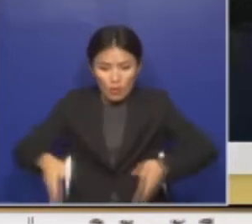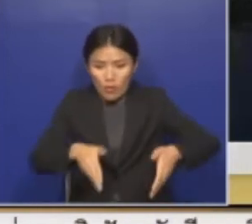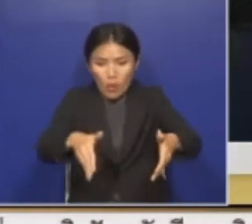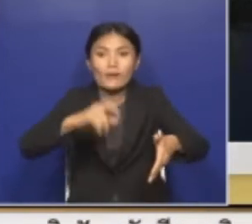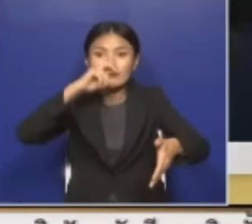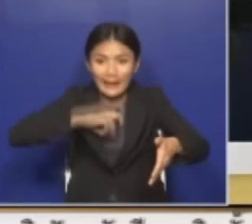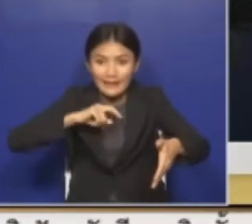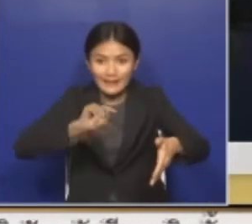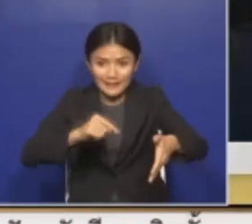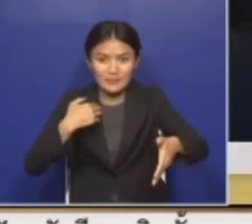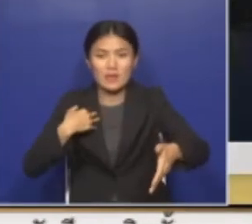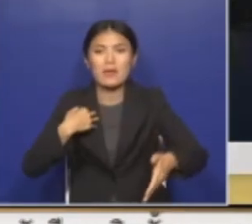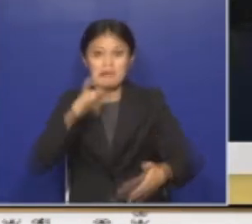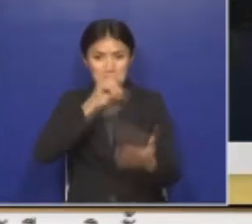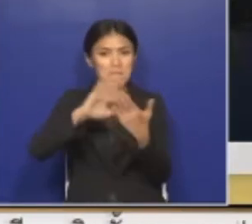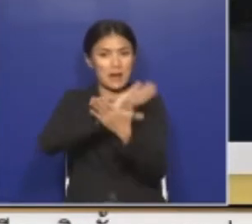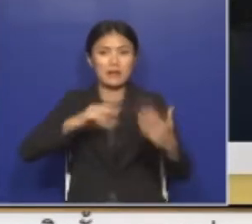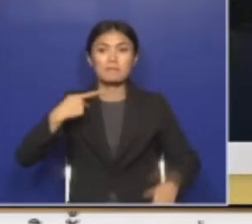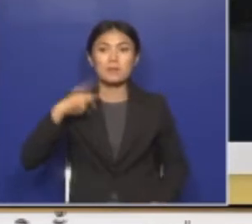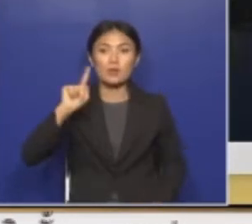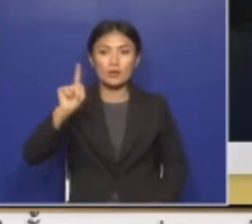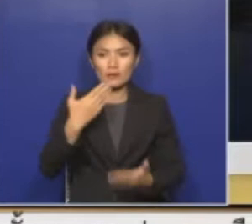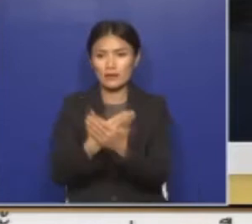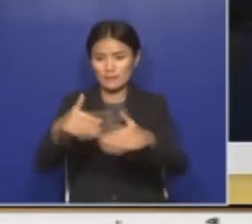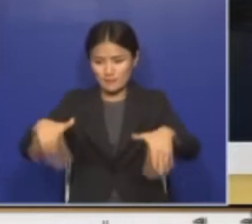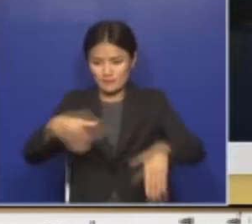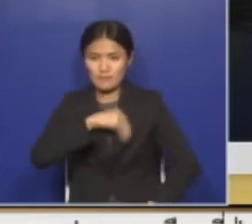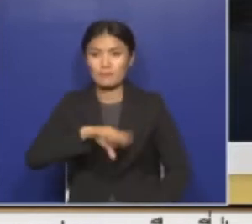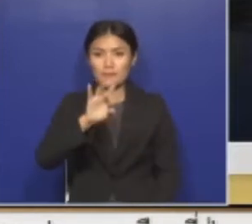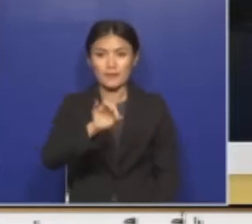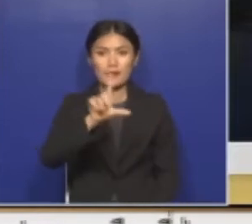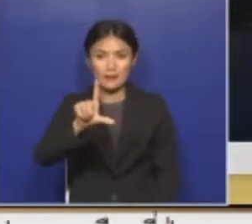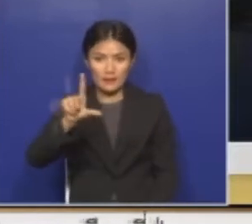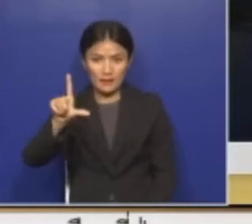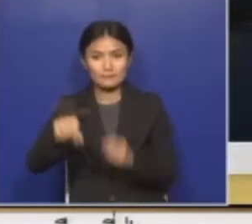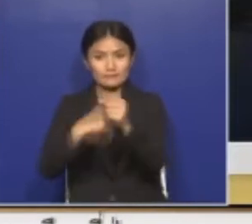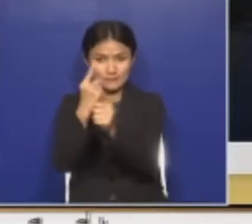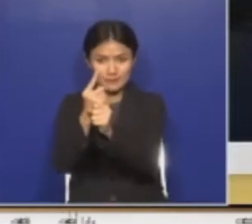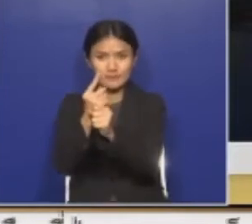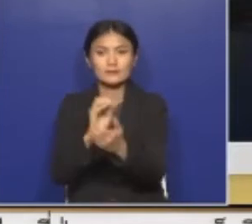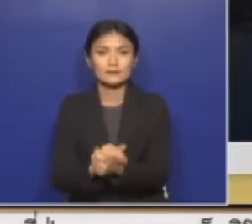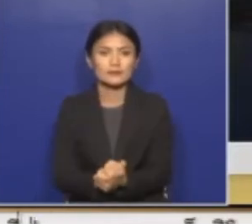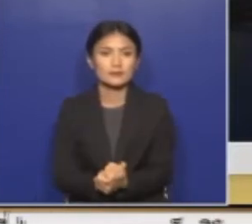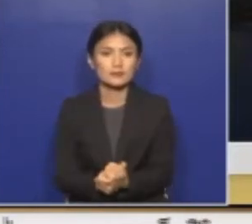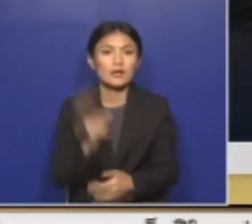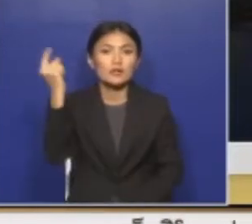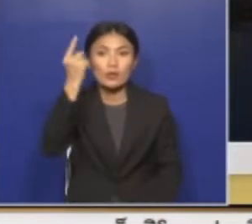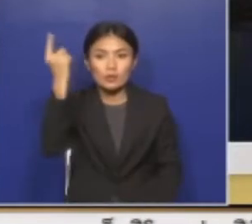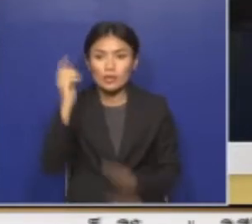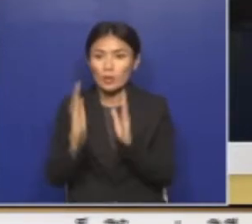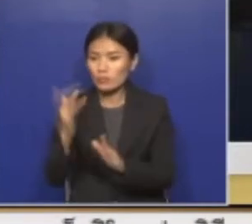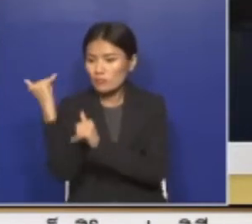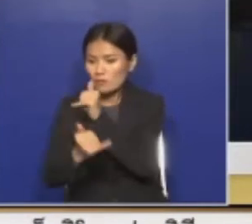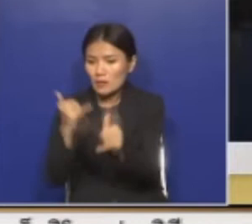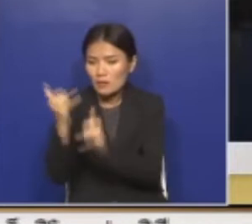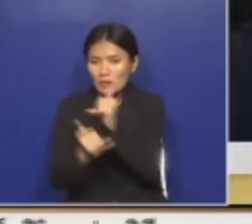ประเทศไทยจะมีรายได้8ล้านบาทต่อปีรายการท่องเที่ยวจะเพิ่มขึ้นประมาณ 10เท่า